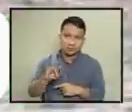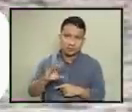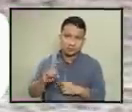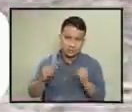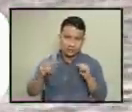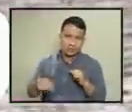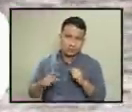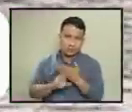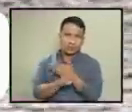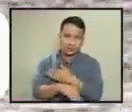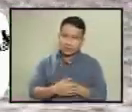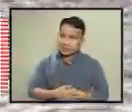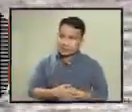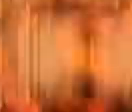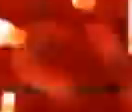na.